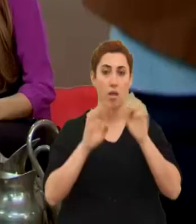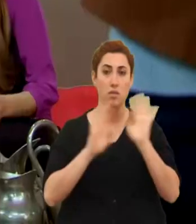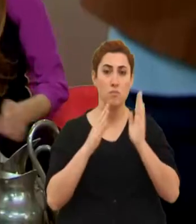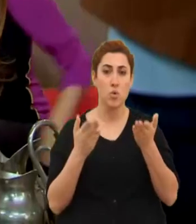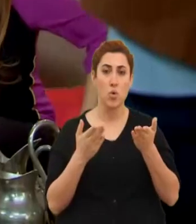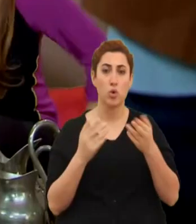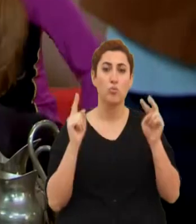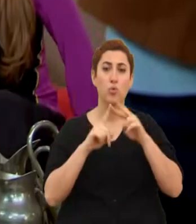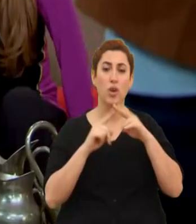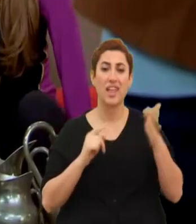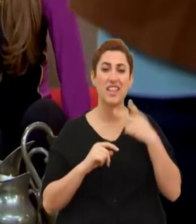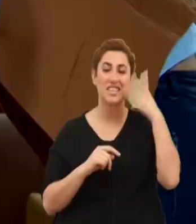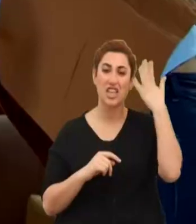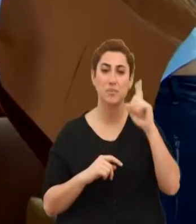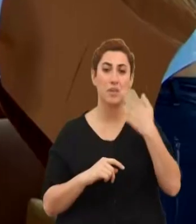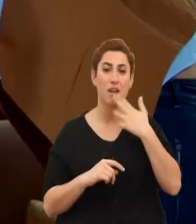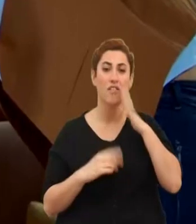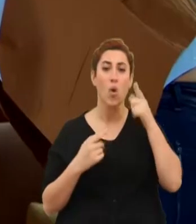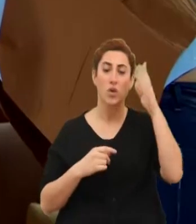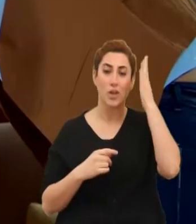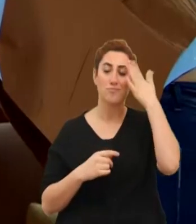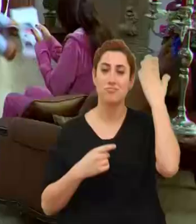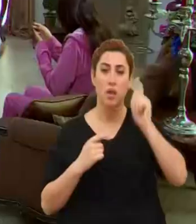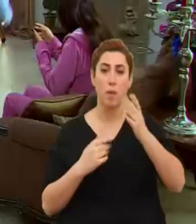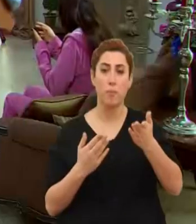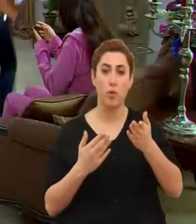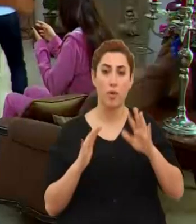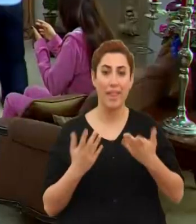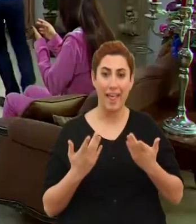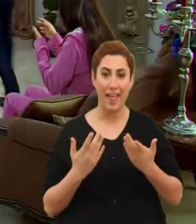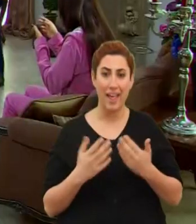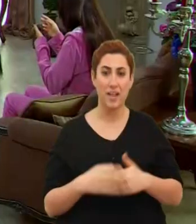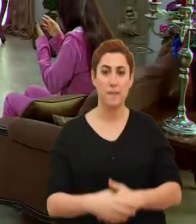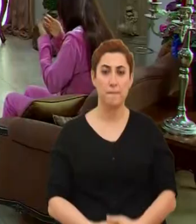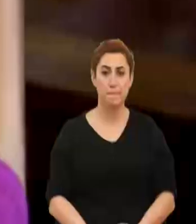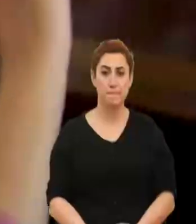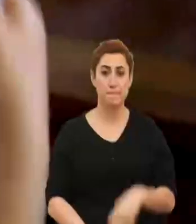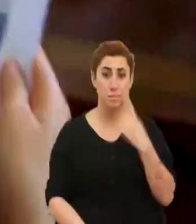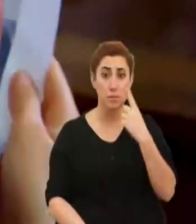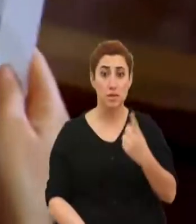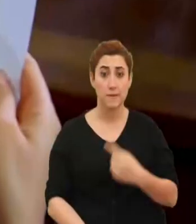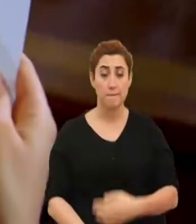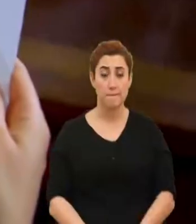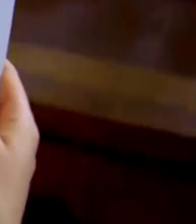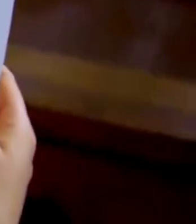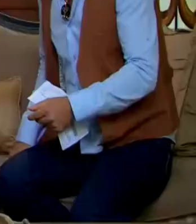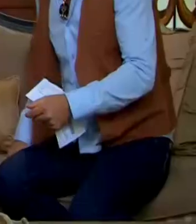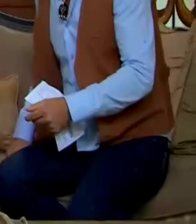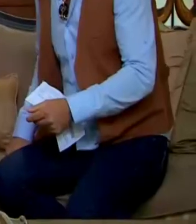İnanmıyorum. Nurhan'ın yanında sarışın bir kadın ve onun saçını okşuyor. Ne? Bak. Rüyama